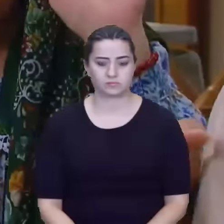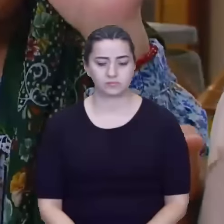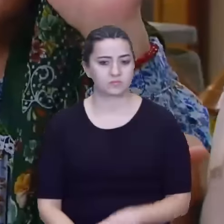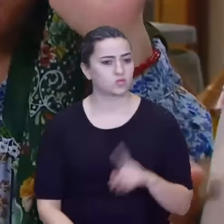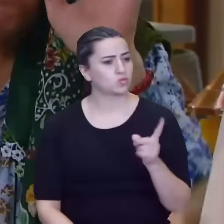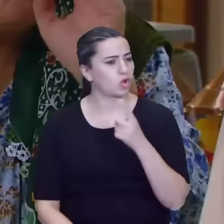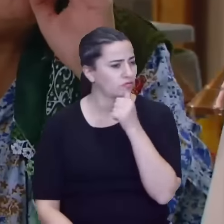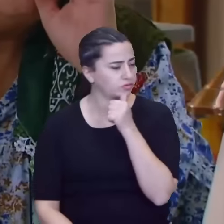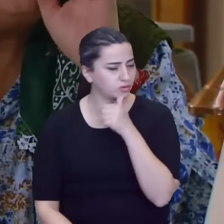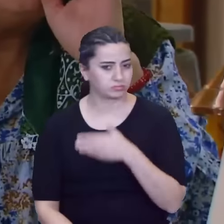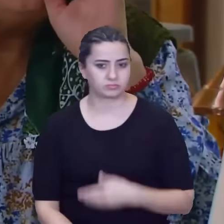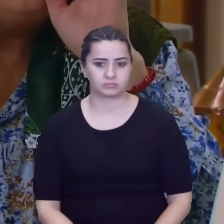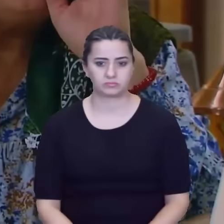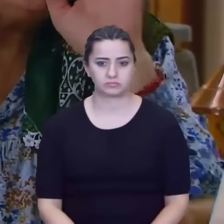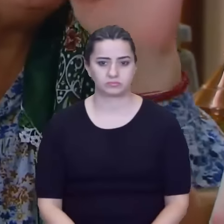Tuhaf adam.